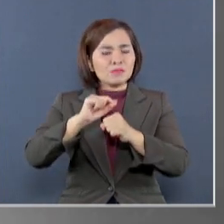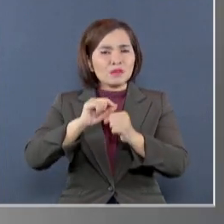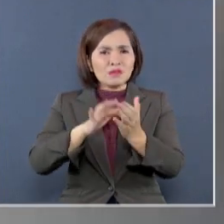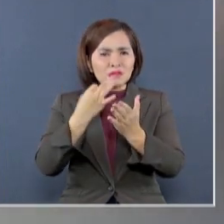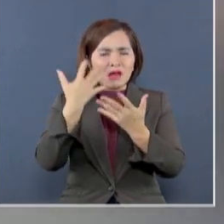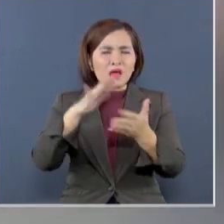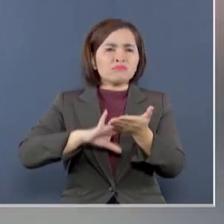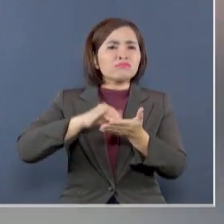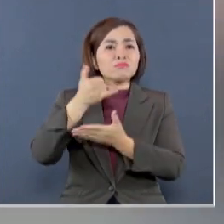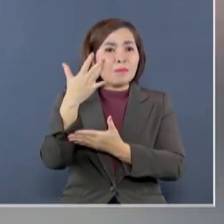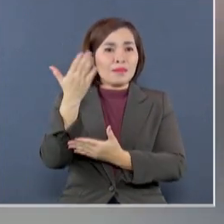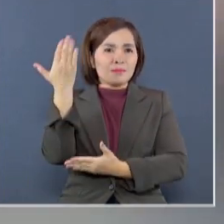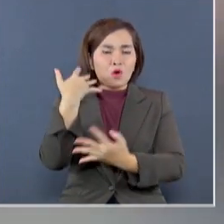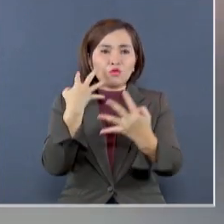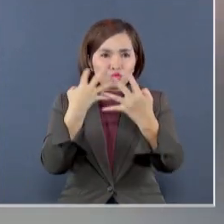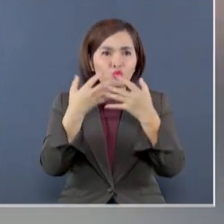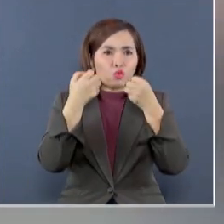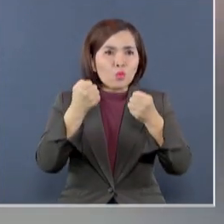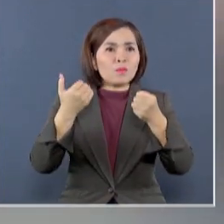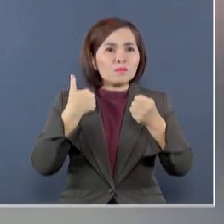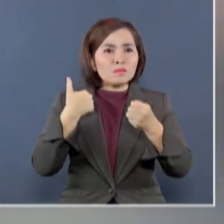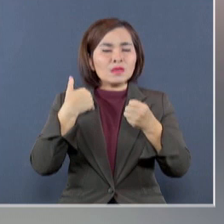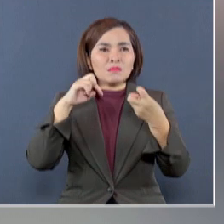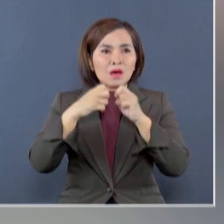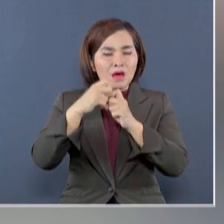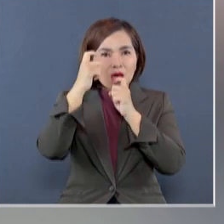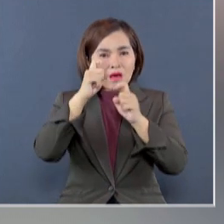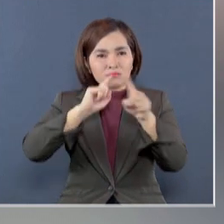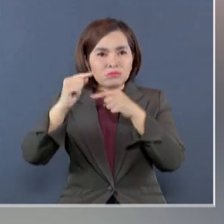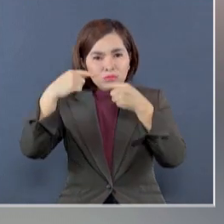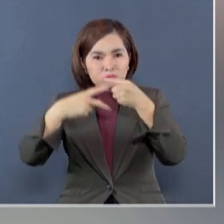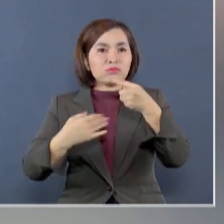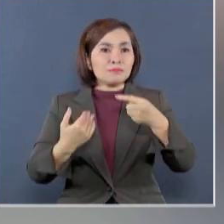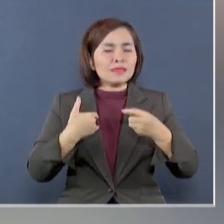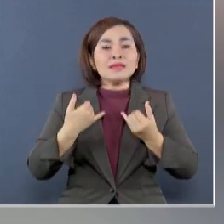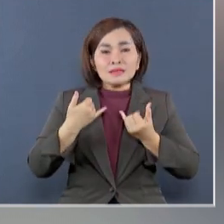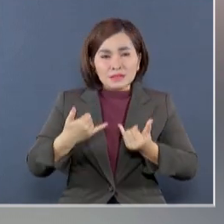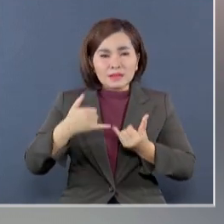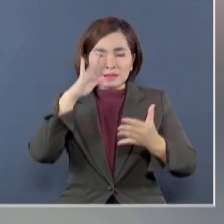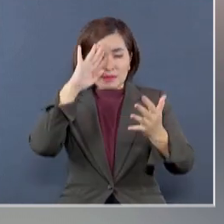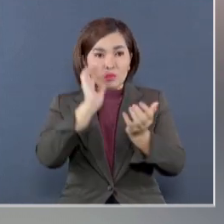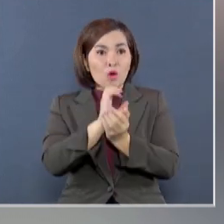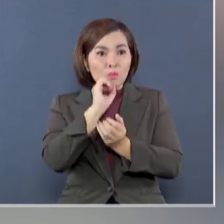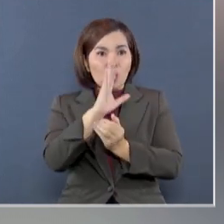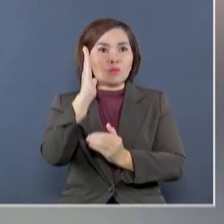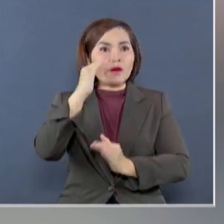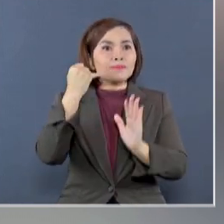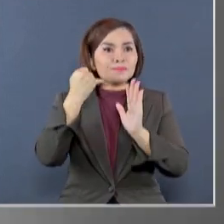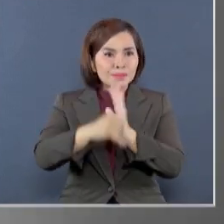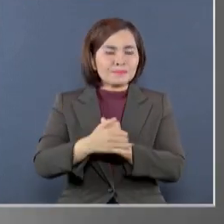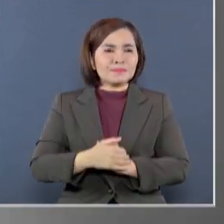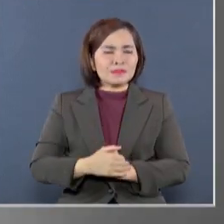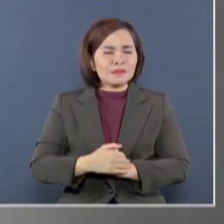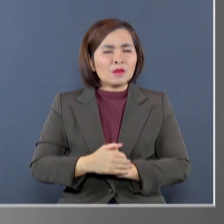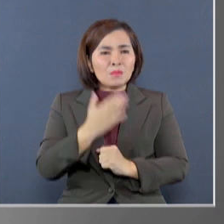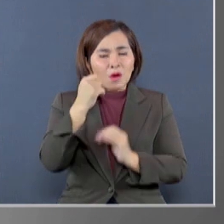วก็เคยติดคุกมาก่อนด้วยคือประวัติเนี่ยมันโชคโชนมากนี่พูดกันตรงๆเลยเบื้องต้นตำรวจแจ้งข้อหานายเดชก็คือเจ